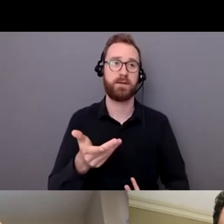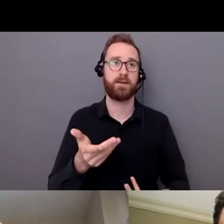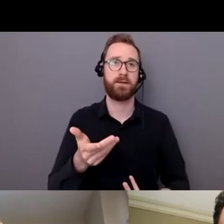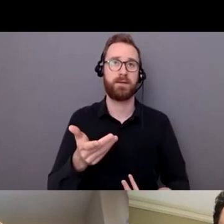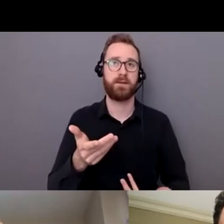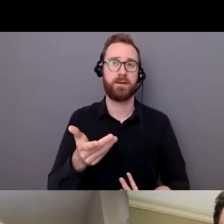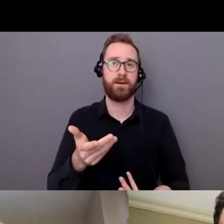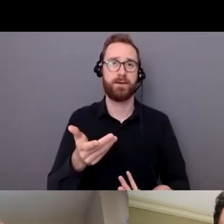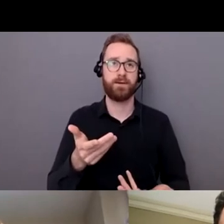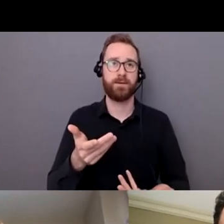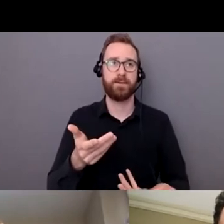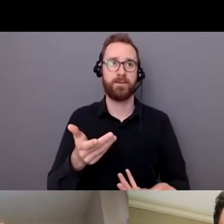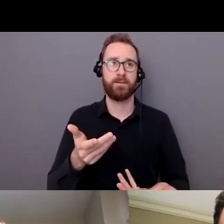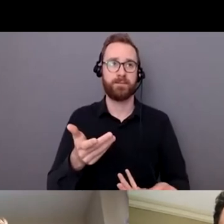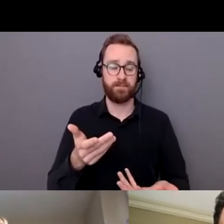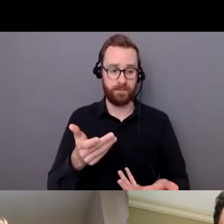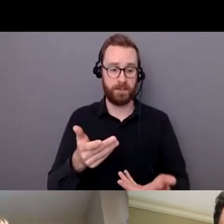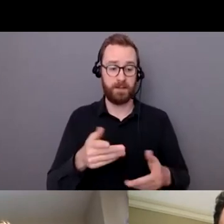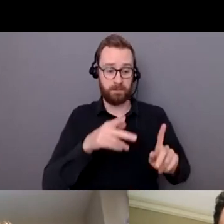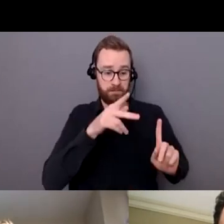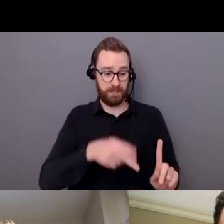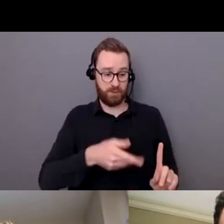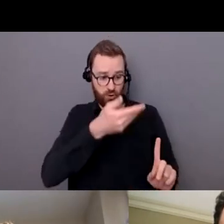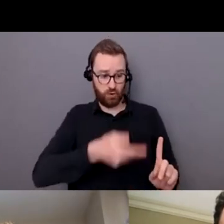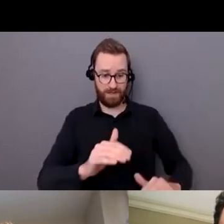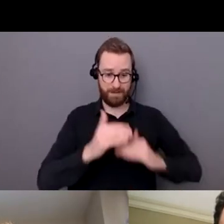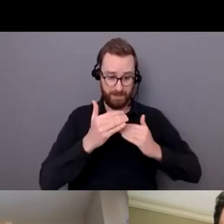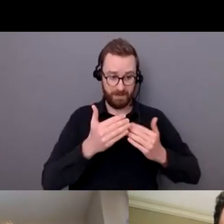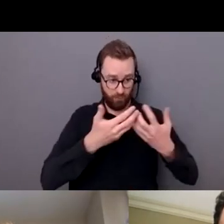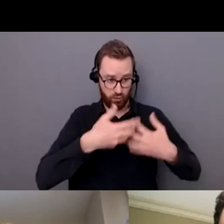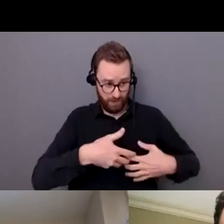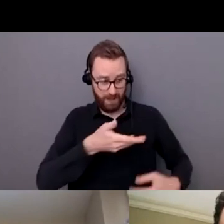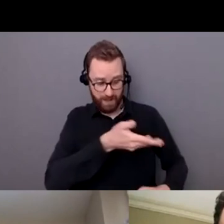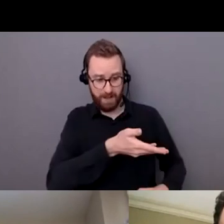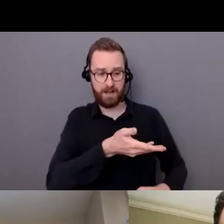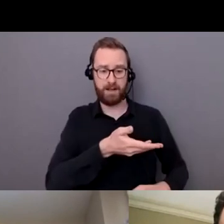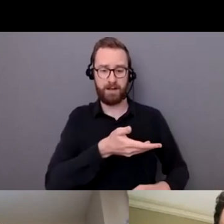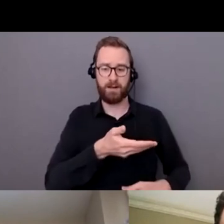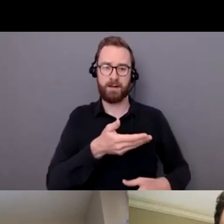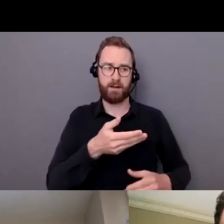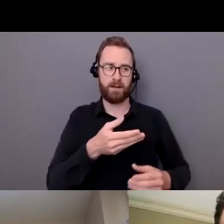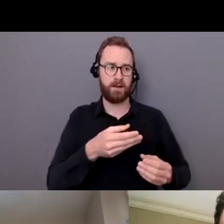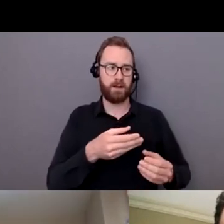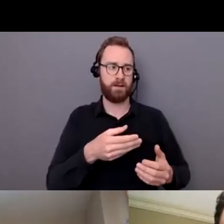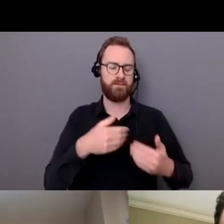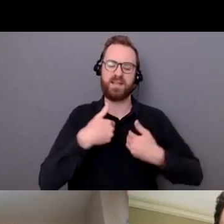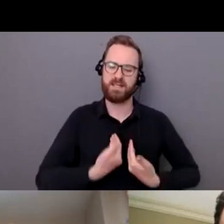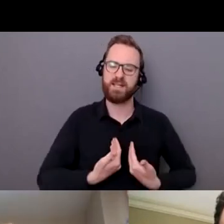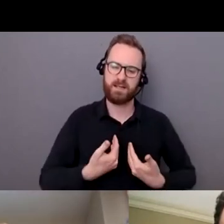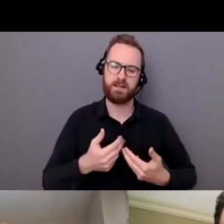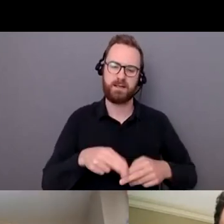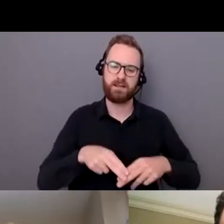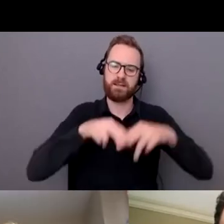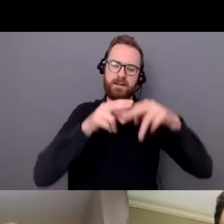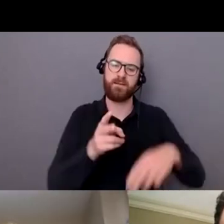personne, au niveau de ses limitations fonctionnelles, il y a une accumulation de fatigue peut-être plus facile. On pense, je le